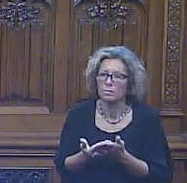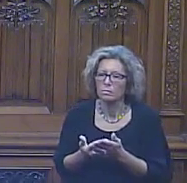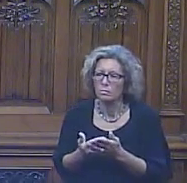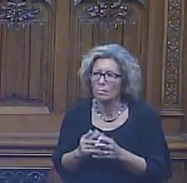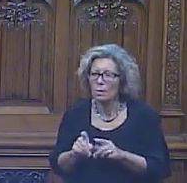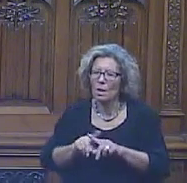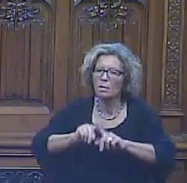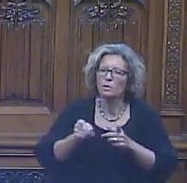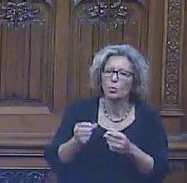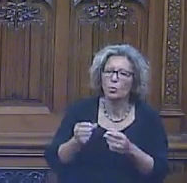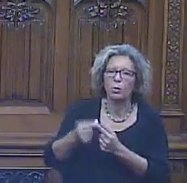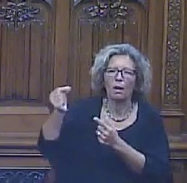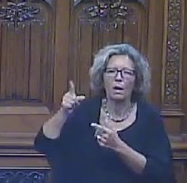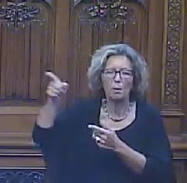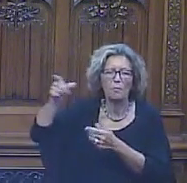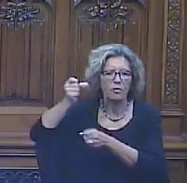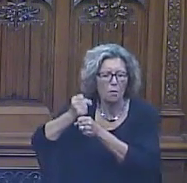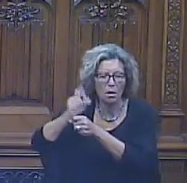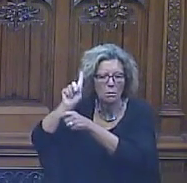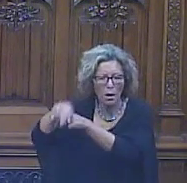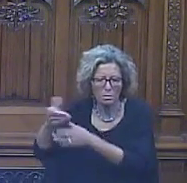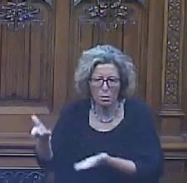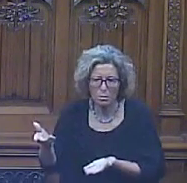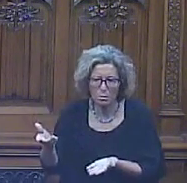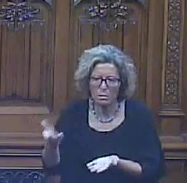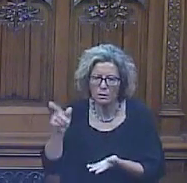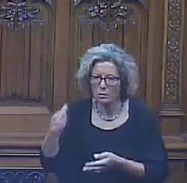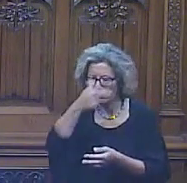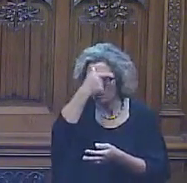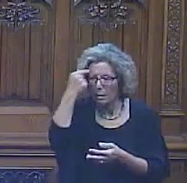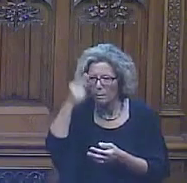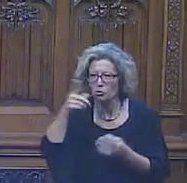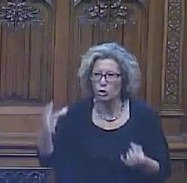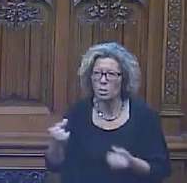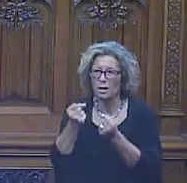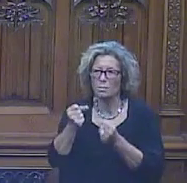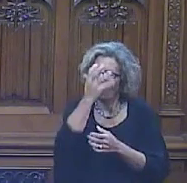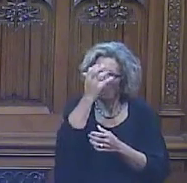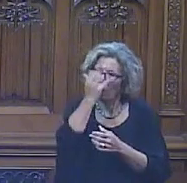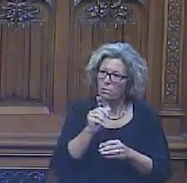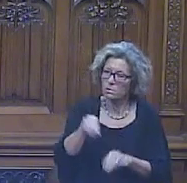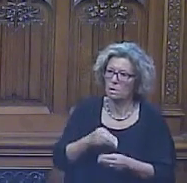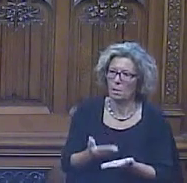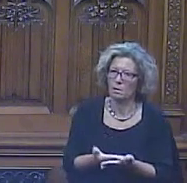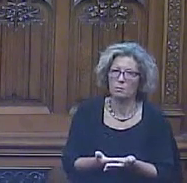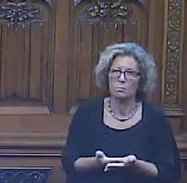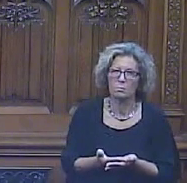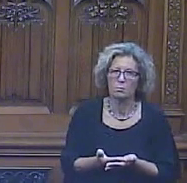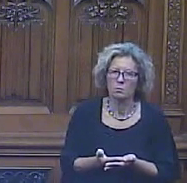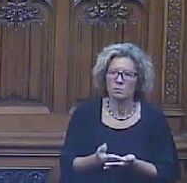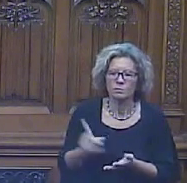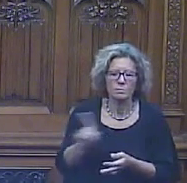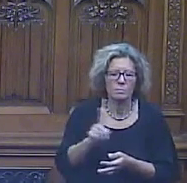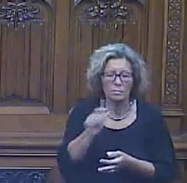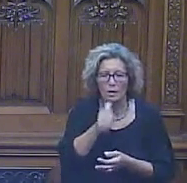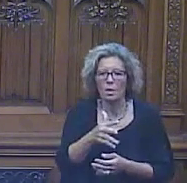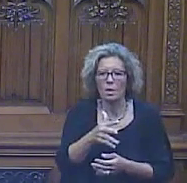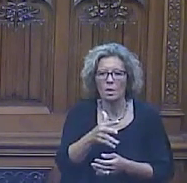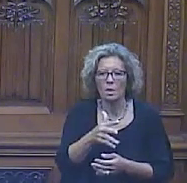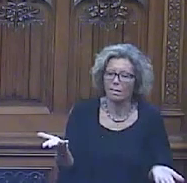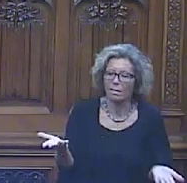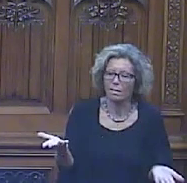Sondergipfel zu beantragen, diese Menschenrettung ernst zu nehmen. Sie haben es noch nicht